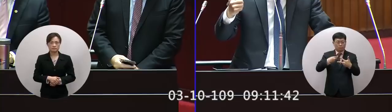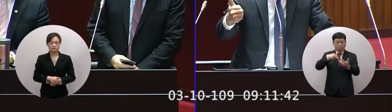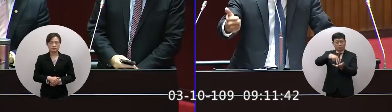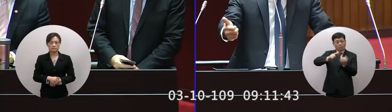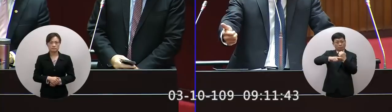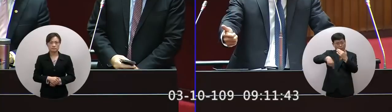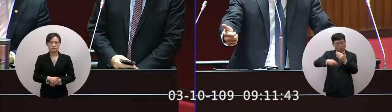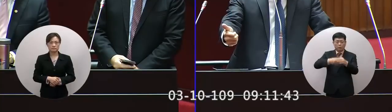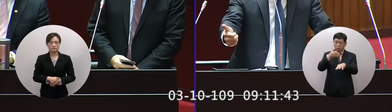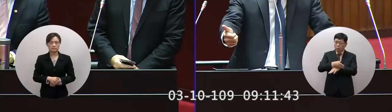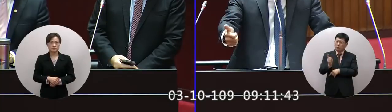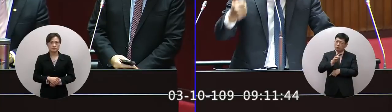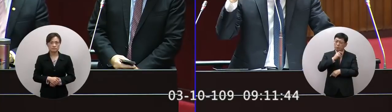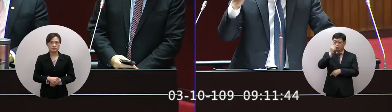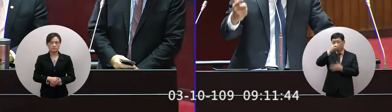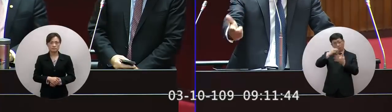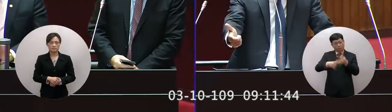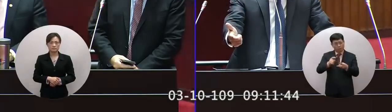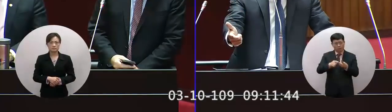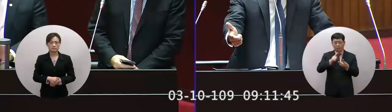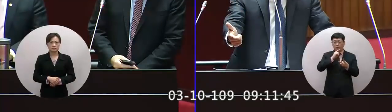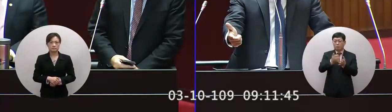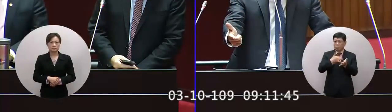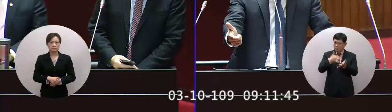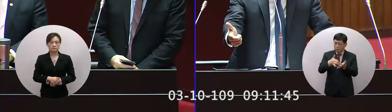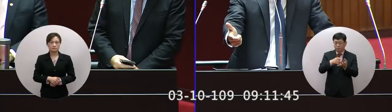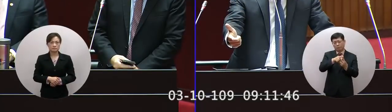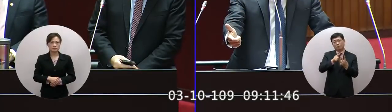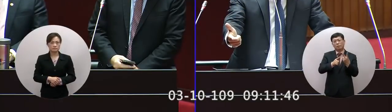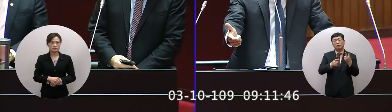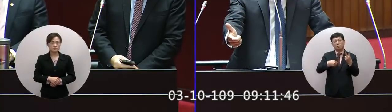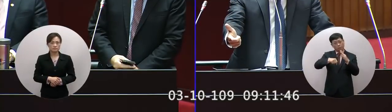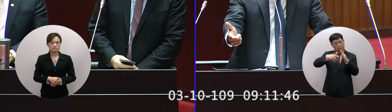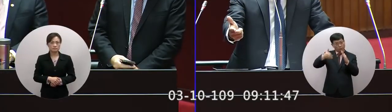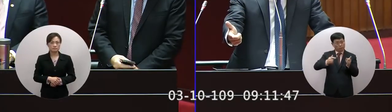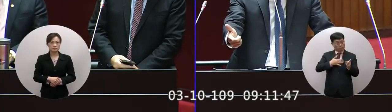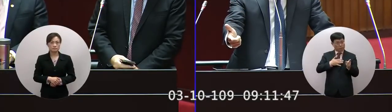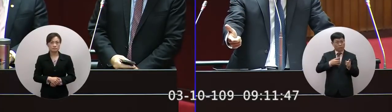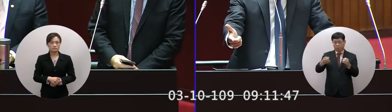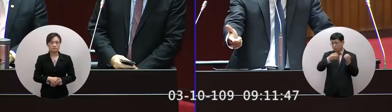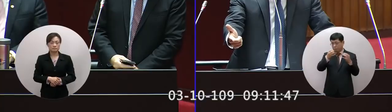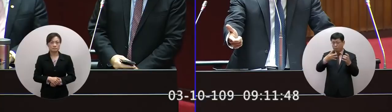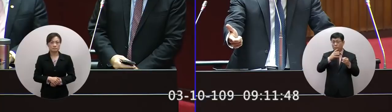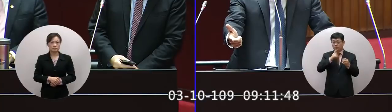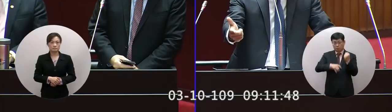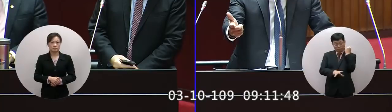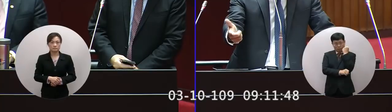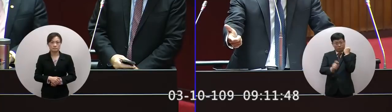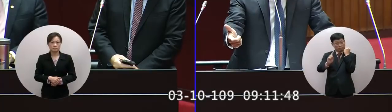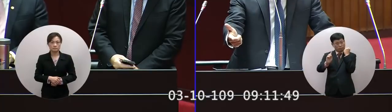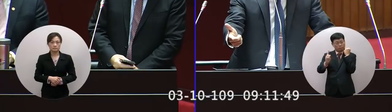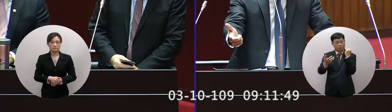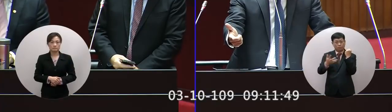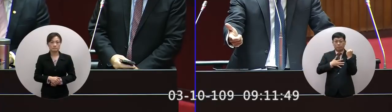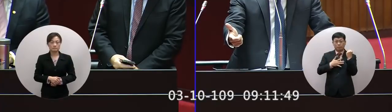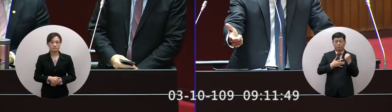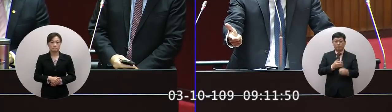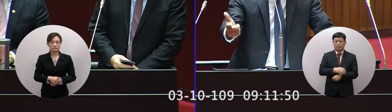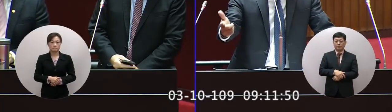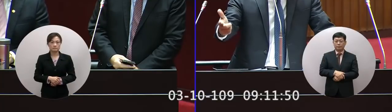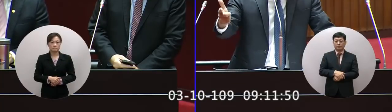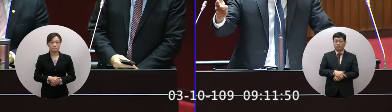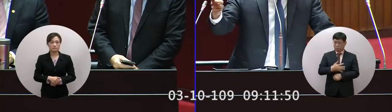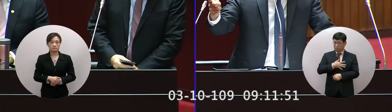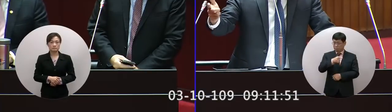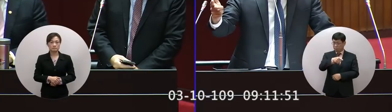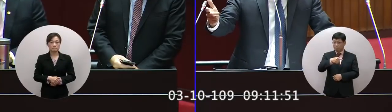院在通过不管是纾困条例，在讨论纾困运算，院长你知道我们讨论的 base 是什么吗？我们的基础是什么？